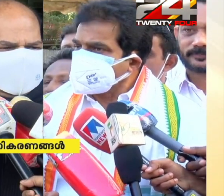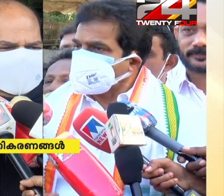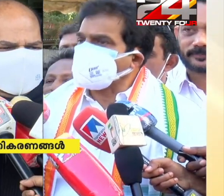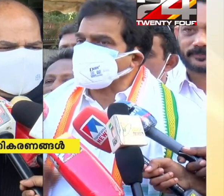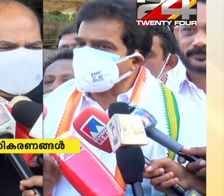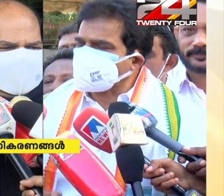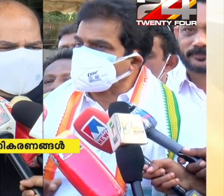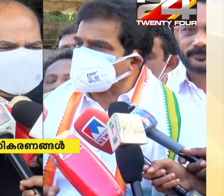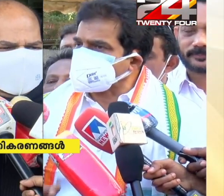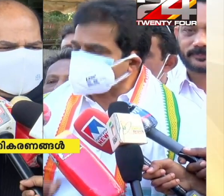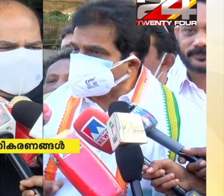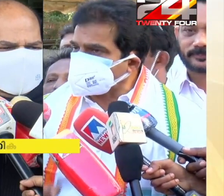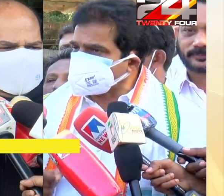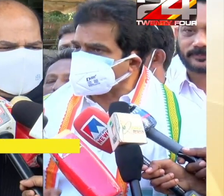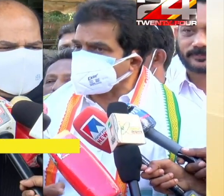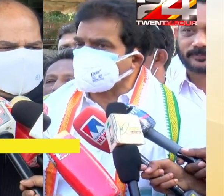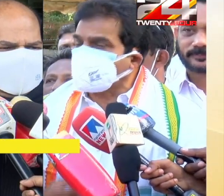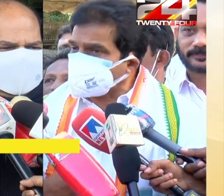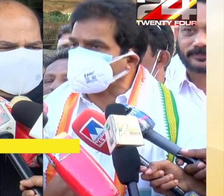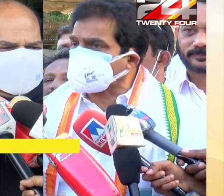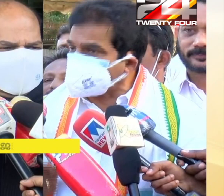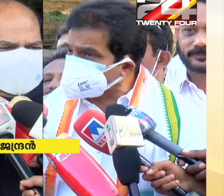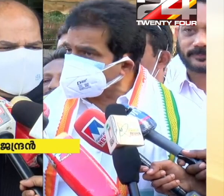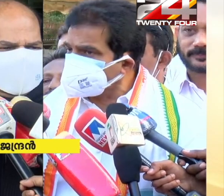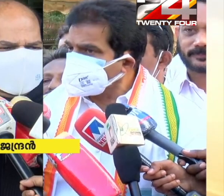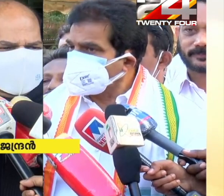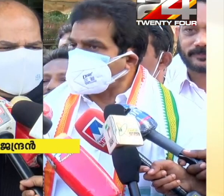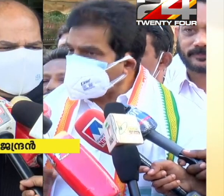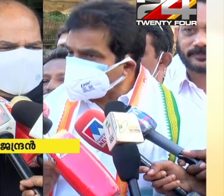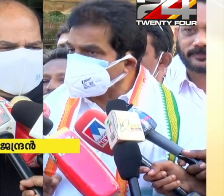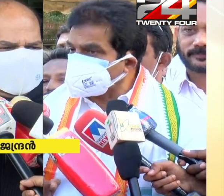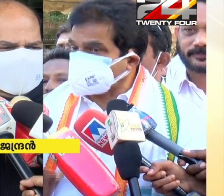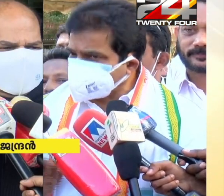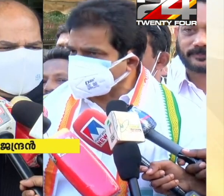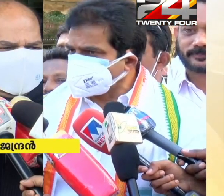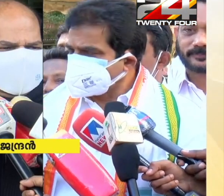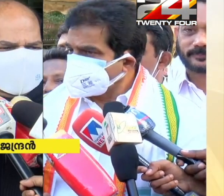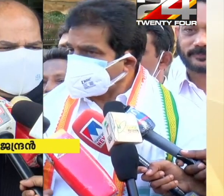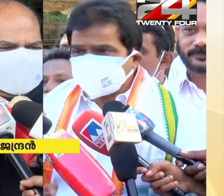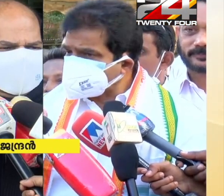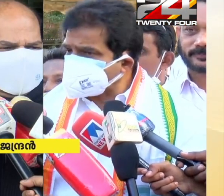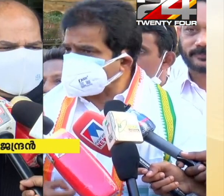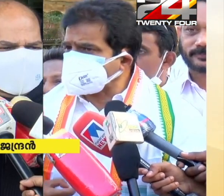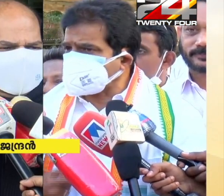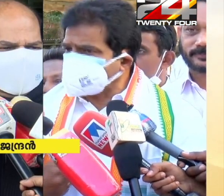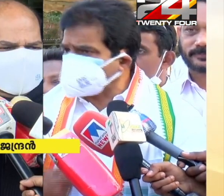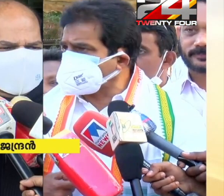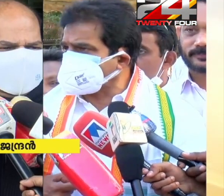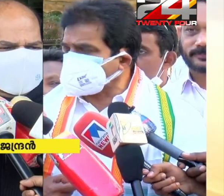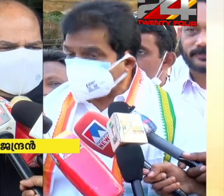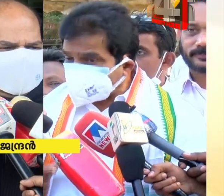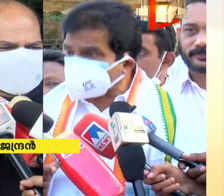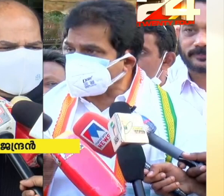എതിർക്കാൻ കോൺഗ്രസ് മുന്നോട്ട് വരണമെന്നുള്ള സി പി ഐയുടെ നിലപാട് ഞങ്ങൾ ബഹുമാനപൂർവ്വം കാണുന്നു. ആ ഒരു സ്പിരിറ്റ്, അവർ രാഷ്ട്രീയപരമായി